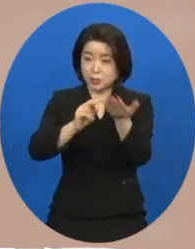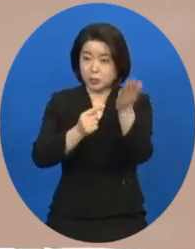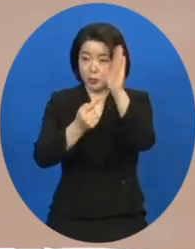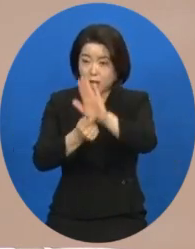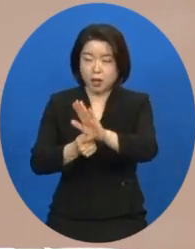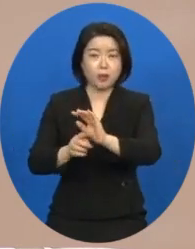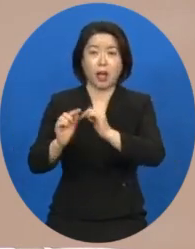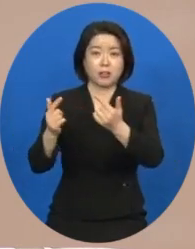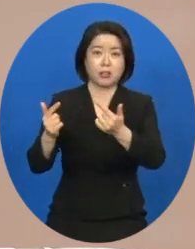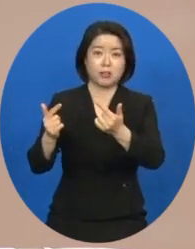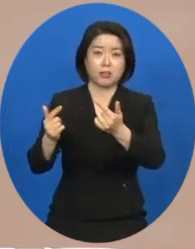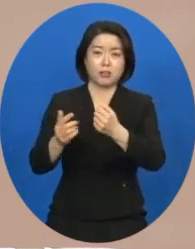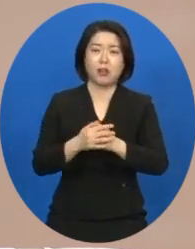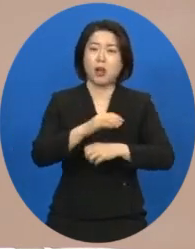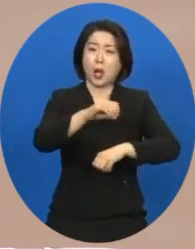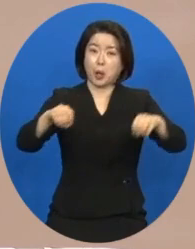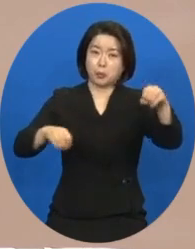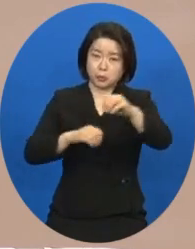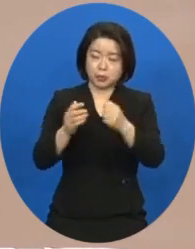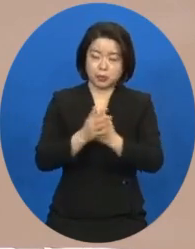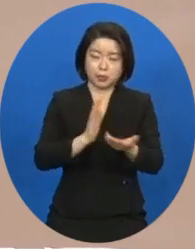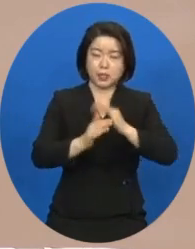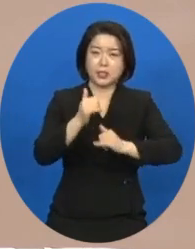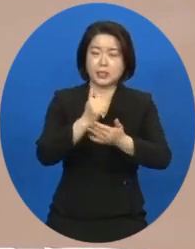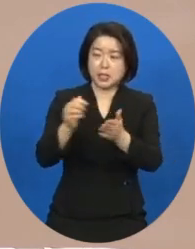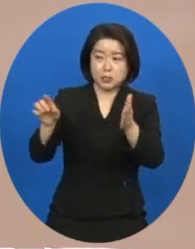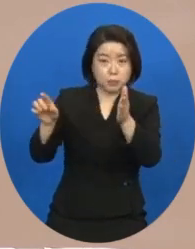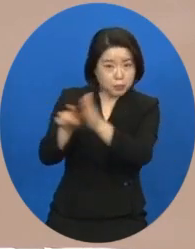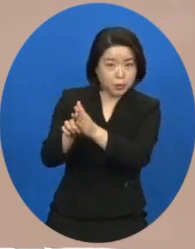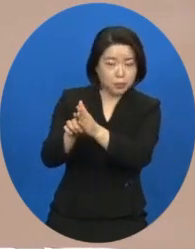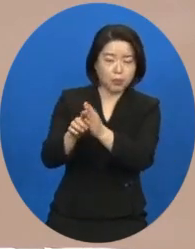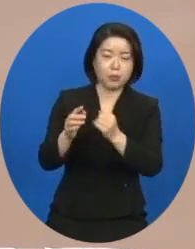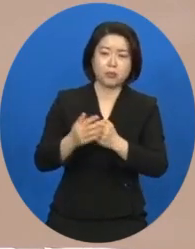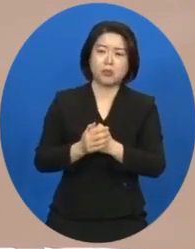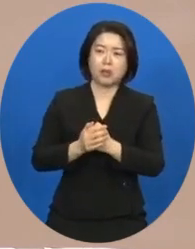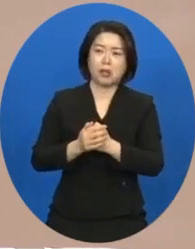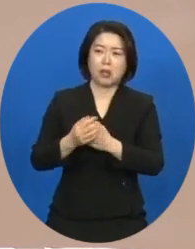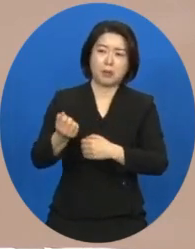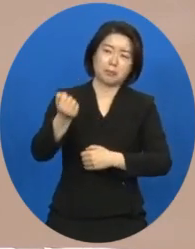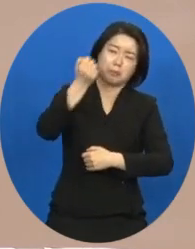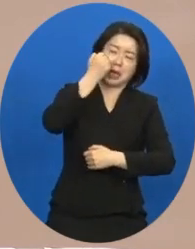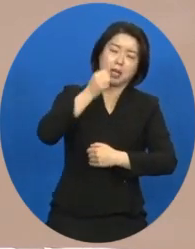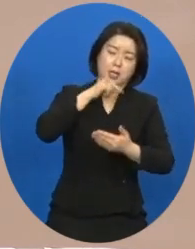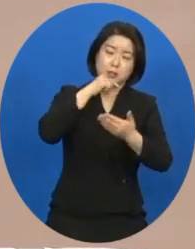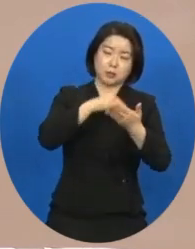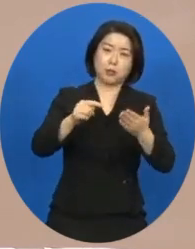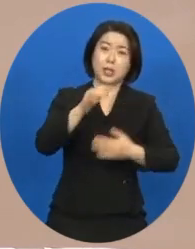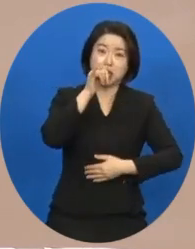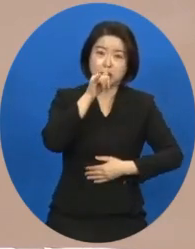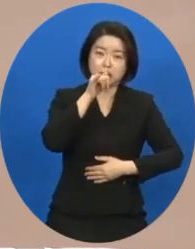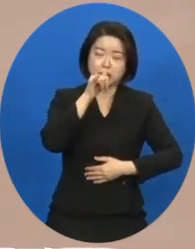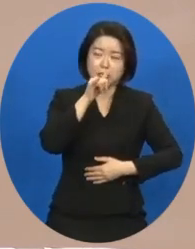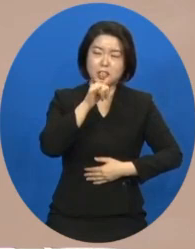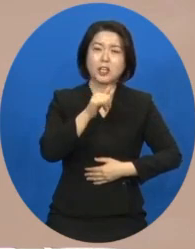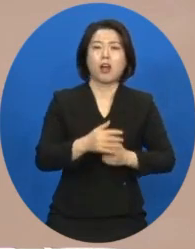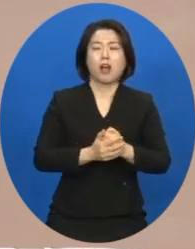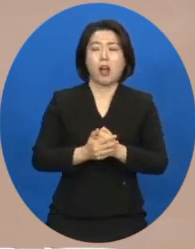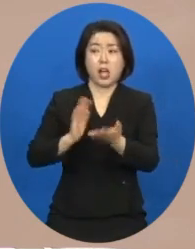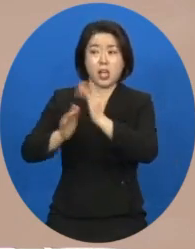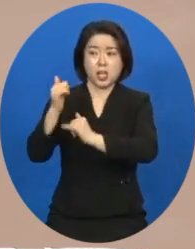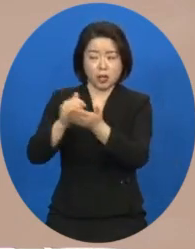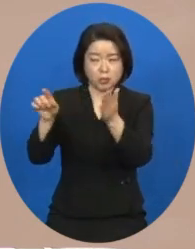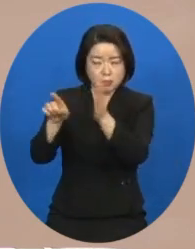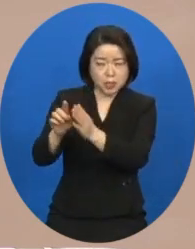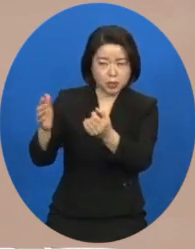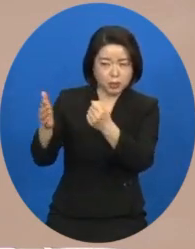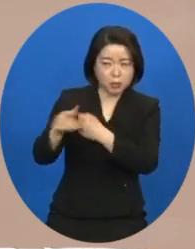아니니까. 오히려 예수를 믿고 손해보는 일, 예수를 믿는 것 때문에 고난당하는